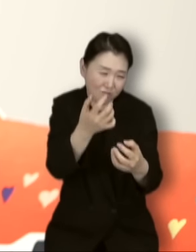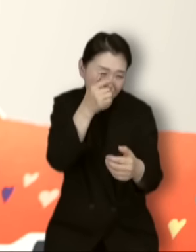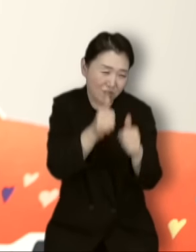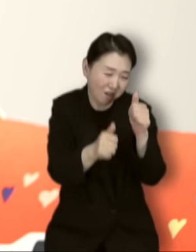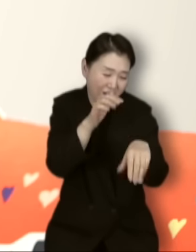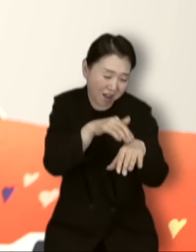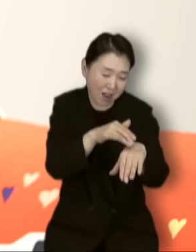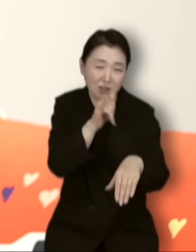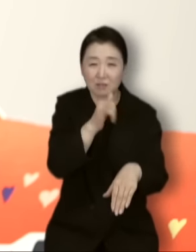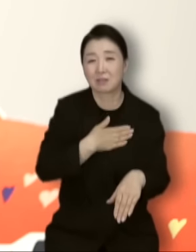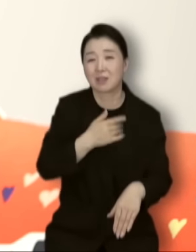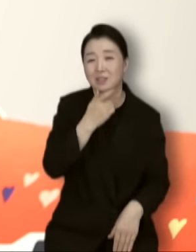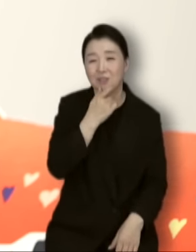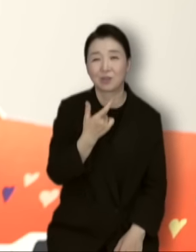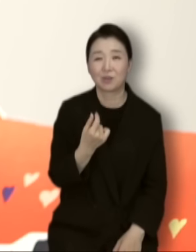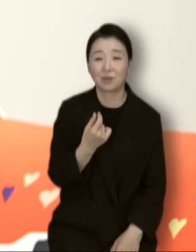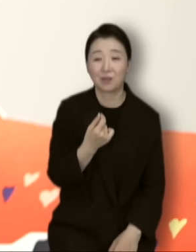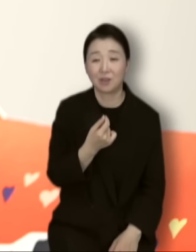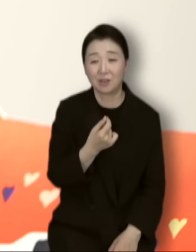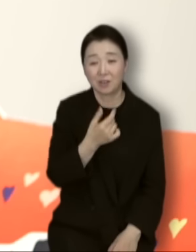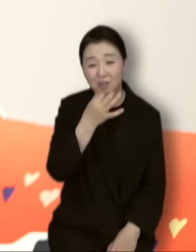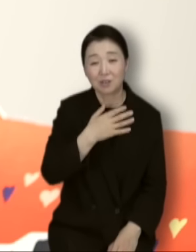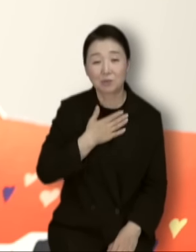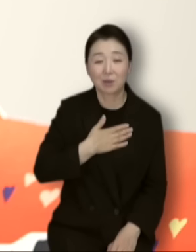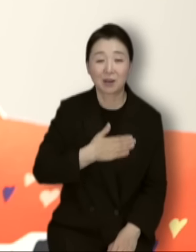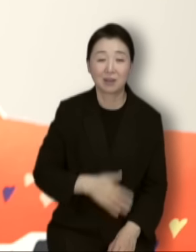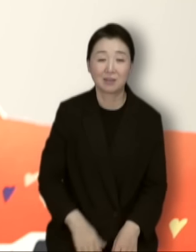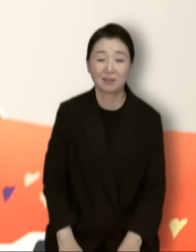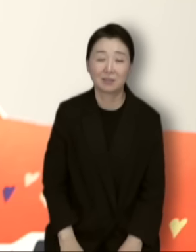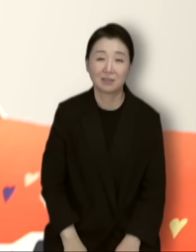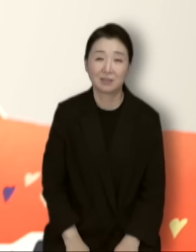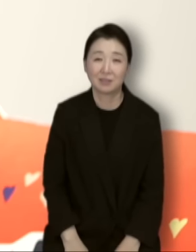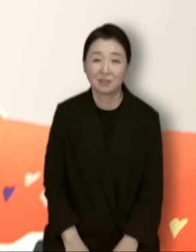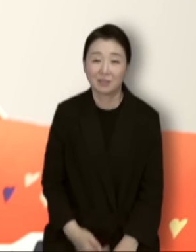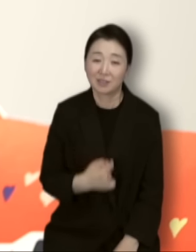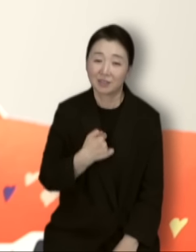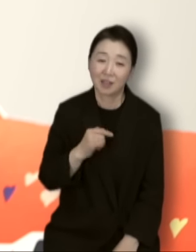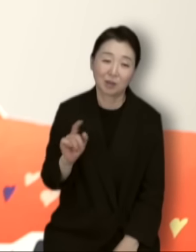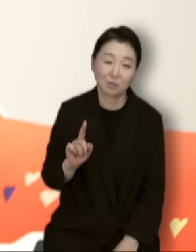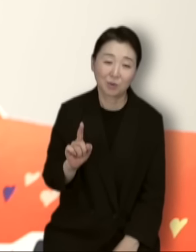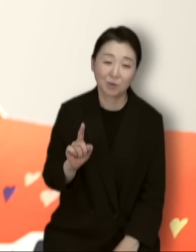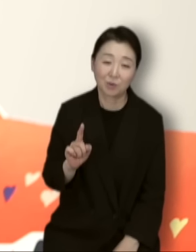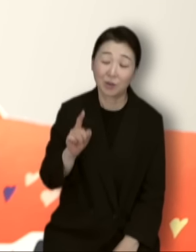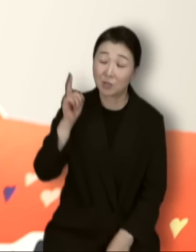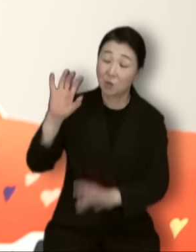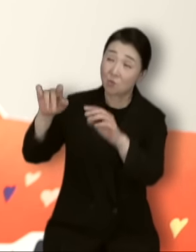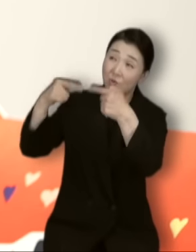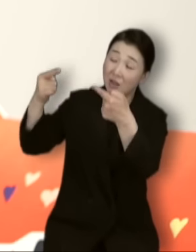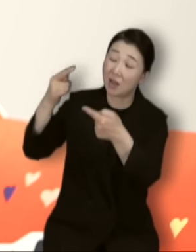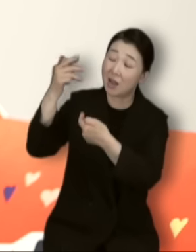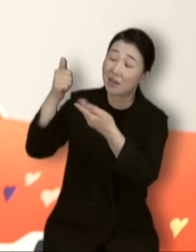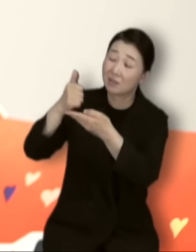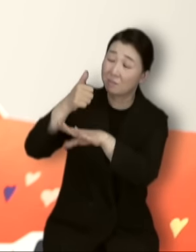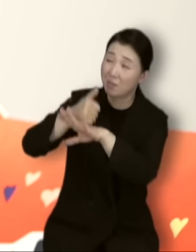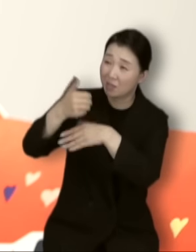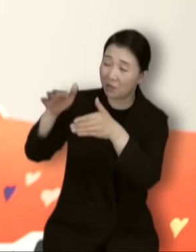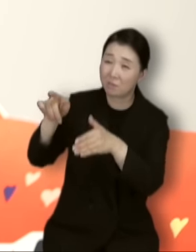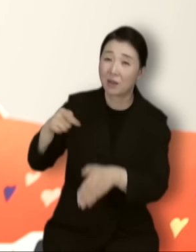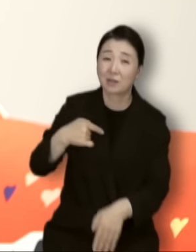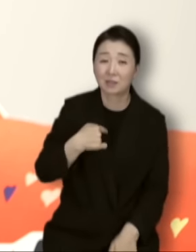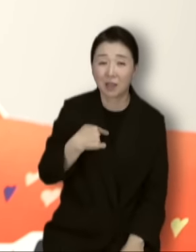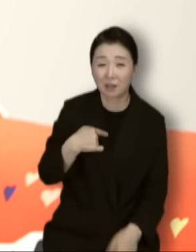달구는 그런게 너무 싫어요 그 힘도 알아요 먼저 알아 저는 그냥 천국에 올라가면 하나님